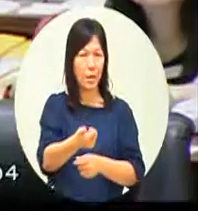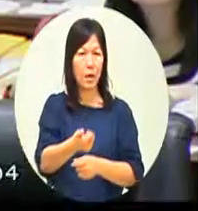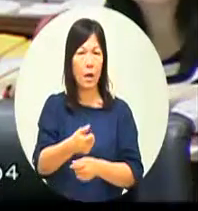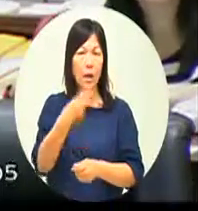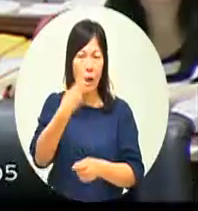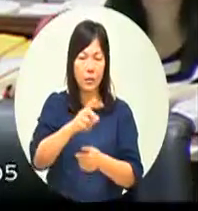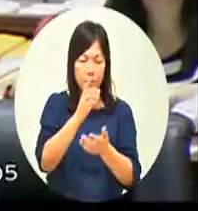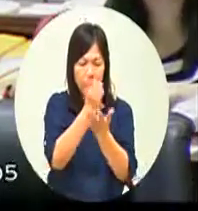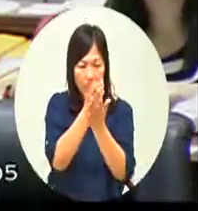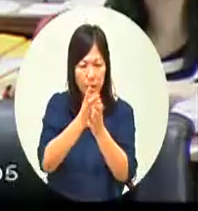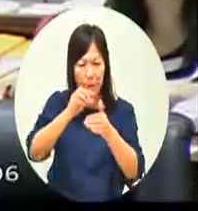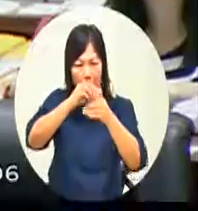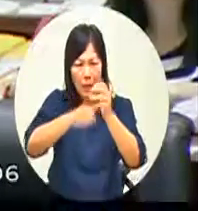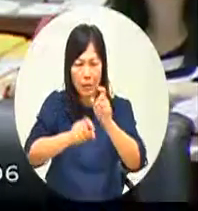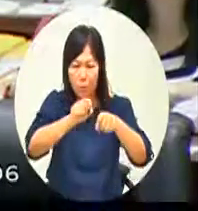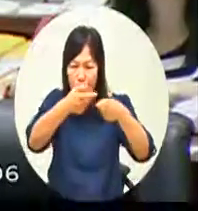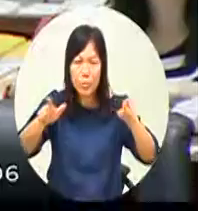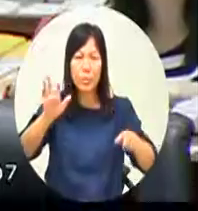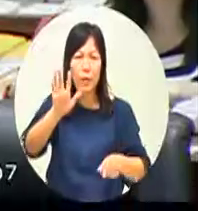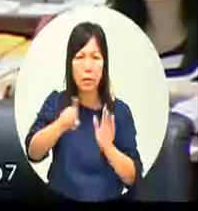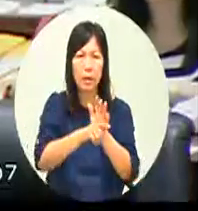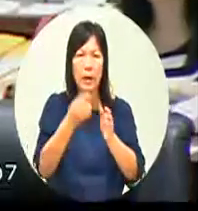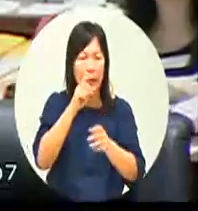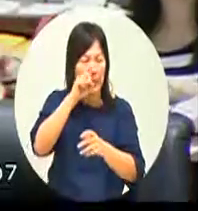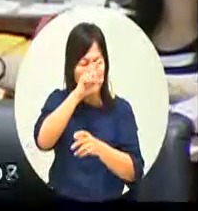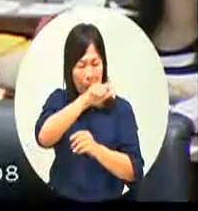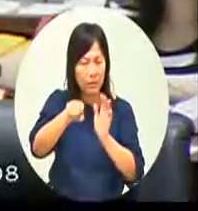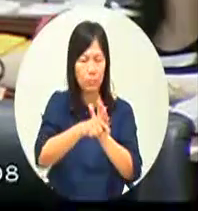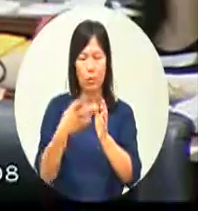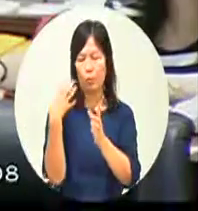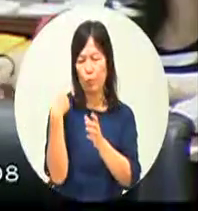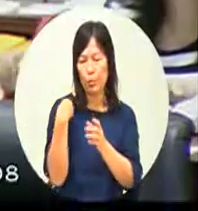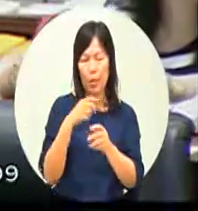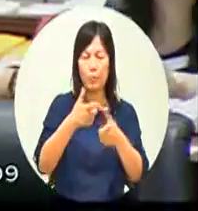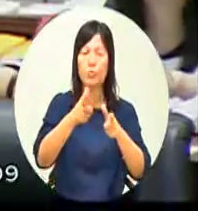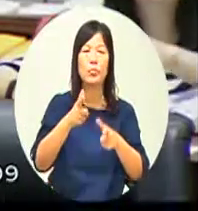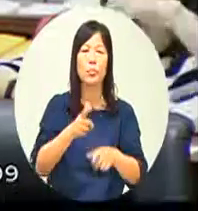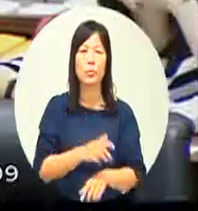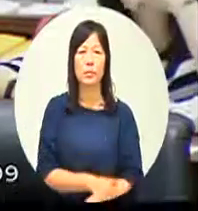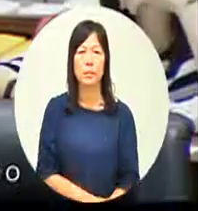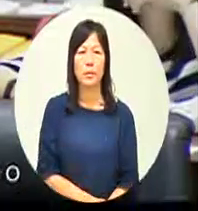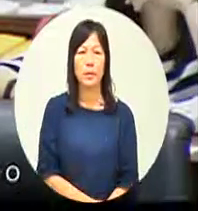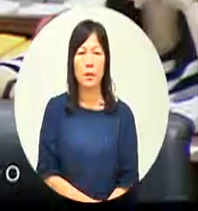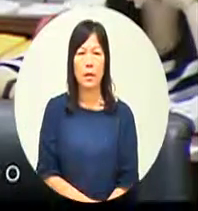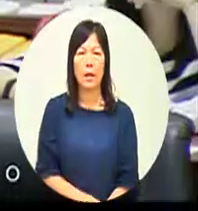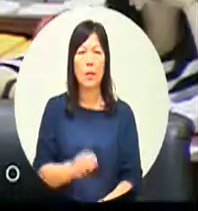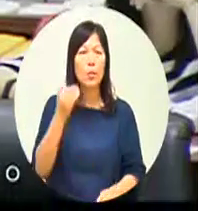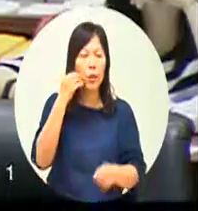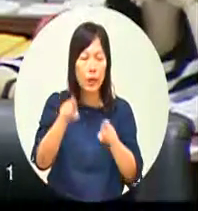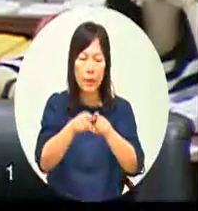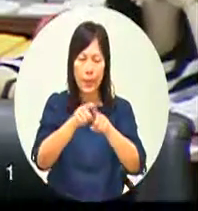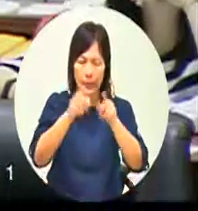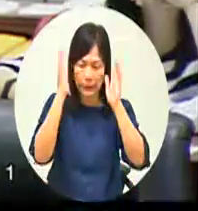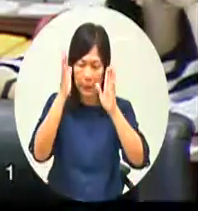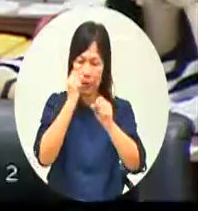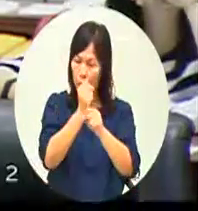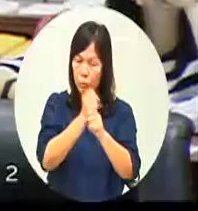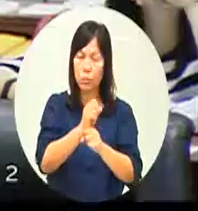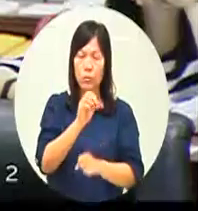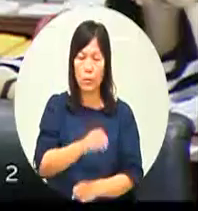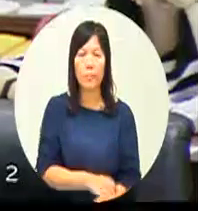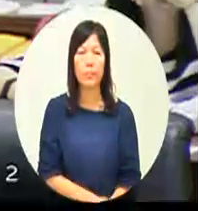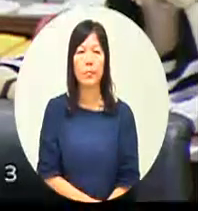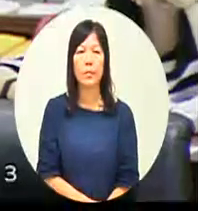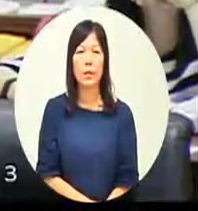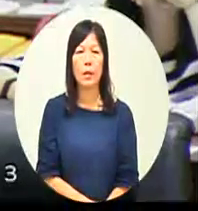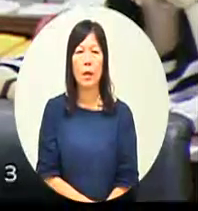种的条件变不一样的时候，其实垃圾量不一定都保持在这么多公吨。如果你正常运作啦，吼，那所以呢，